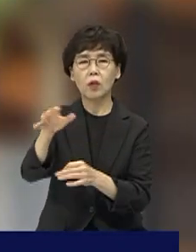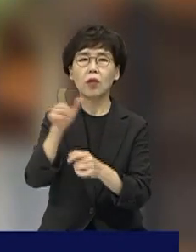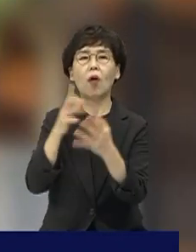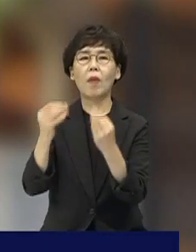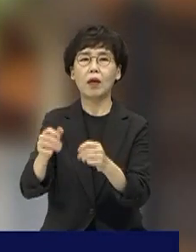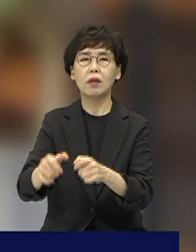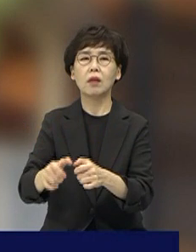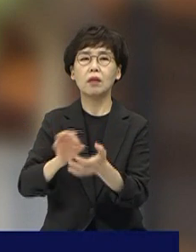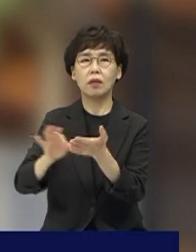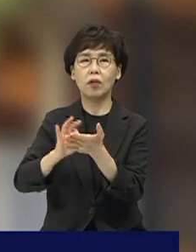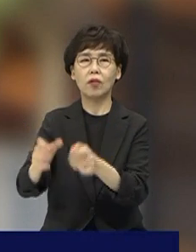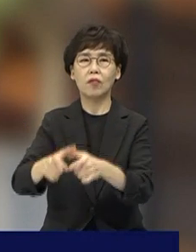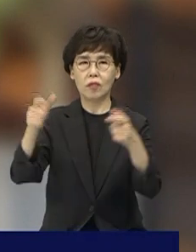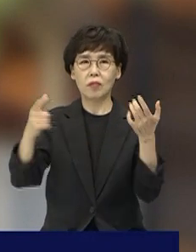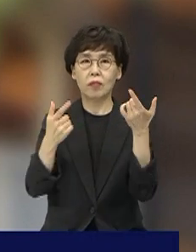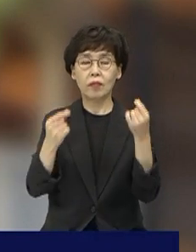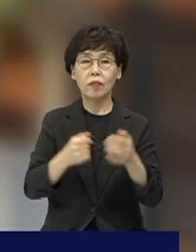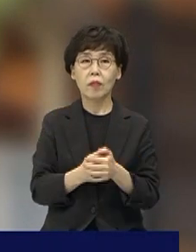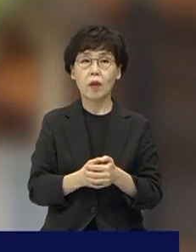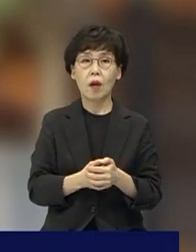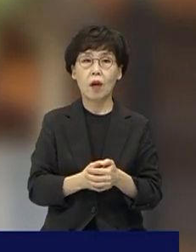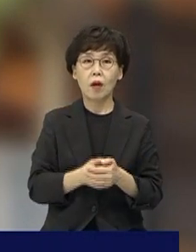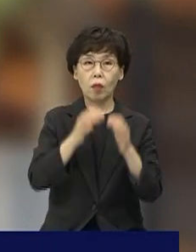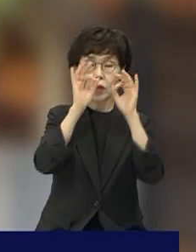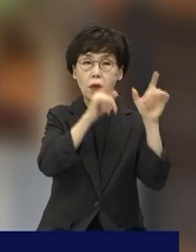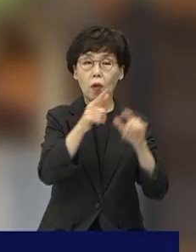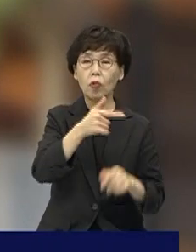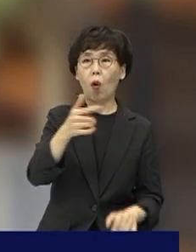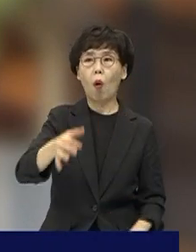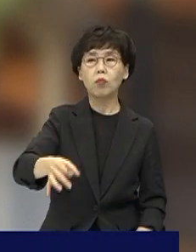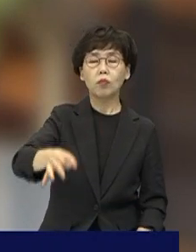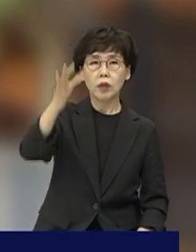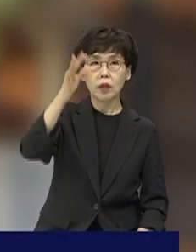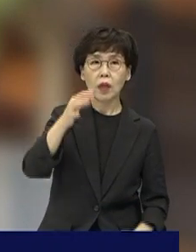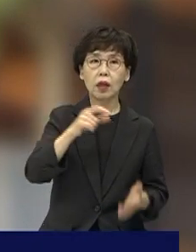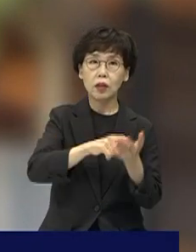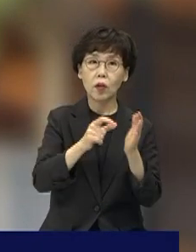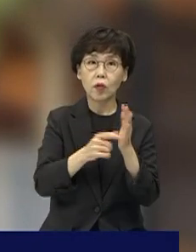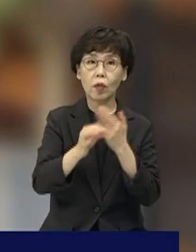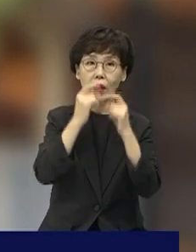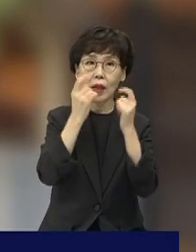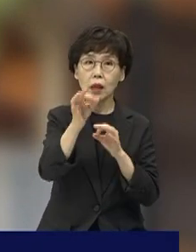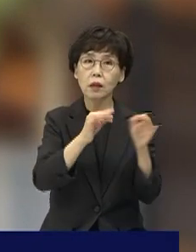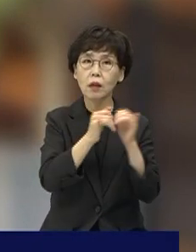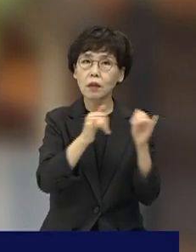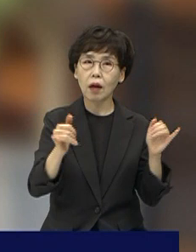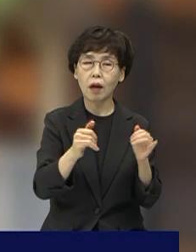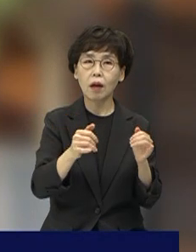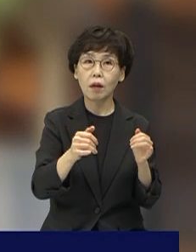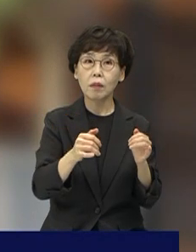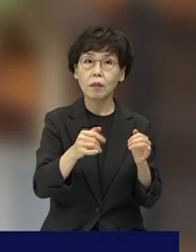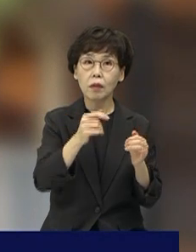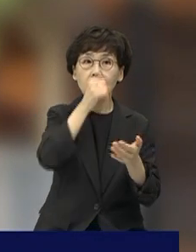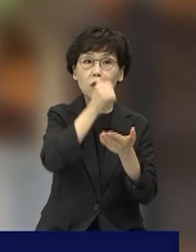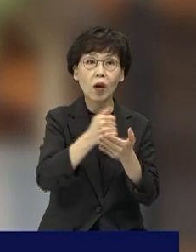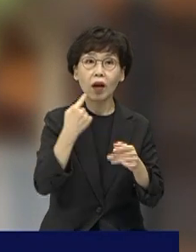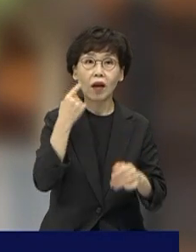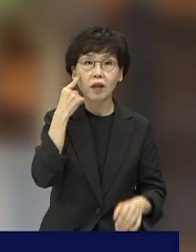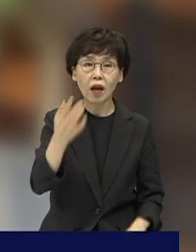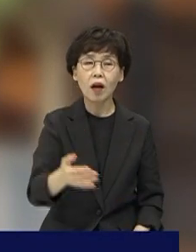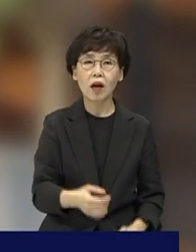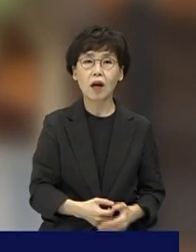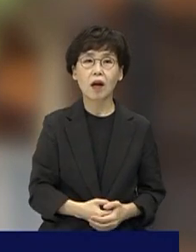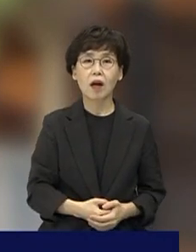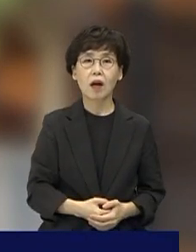보입니다. 누리꾼들은 올라도 너무 올라, 이 정도면 자영업하는 게 죄다. 에어컨 안 틀면 그만큼 냉장고가 더 돌아가고